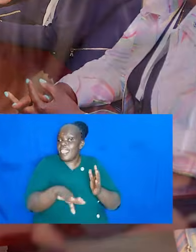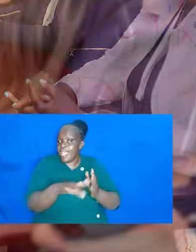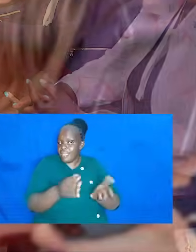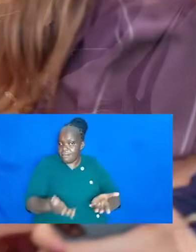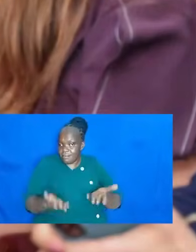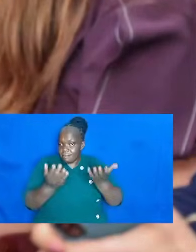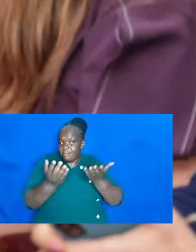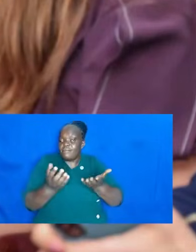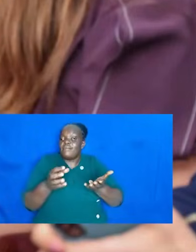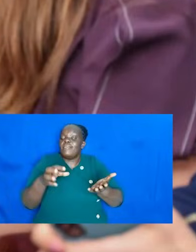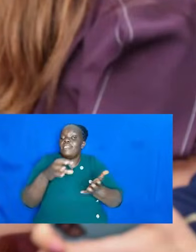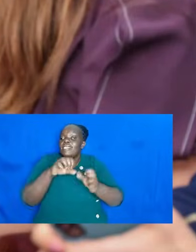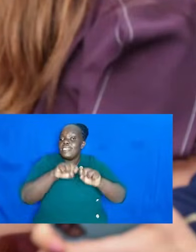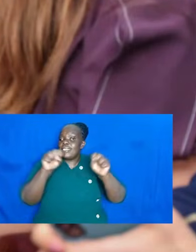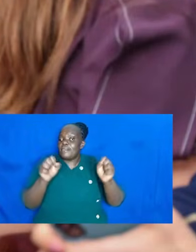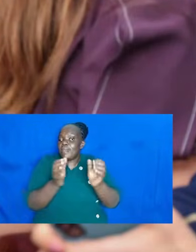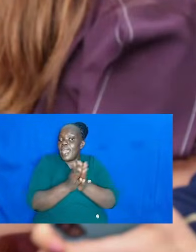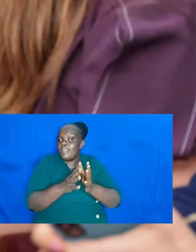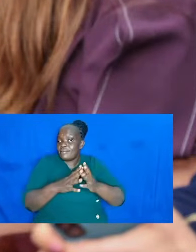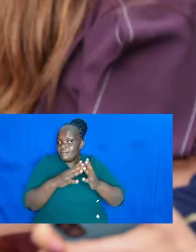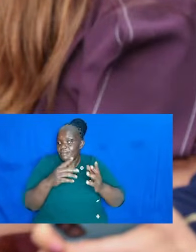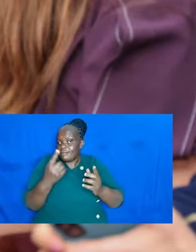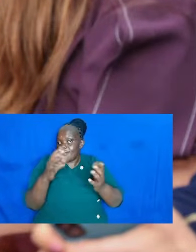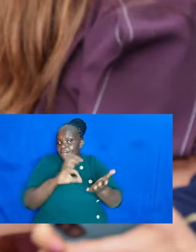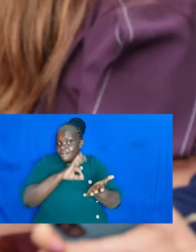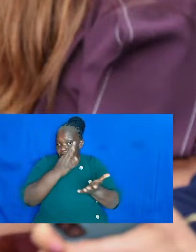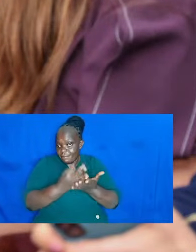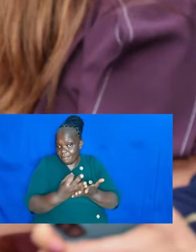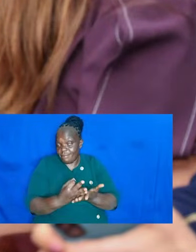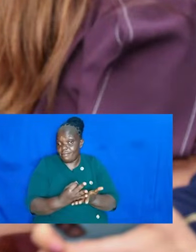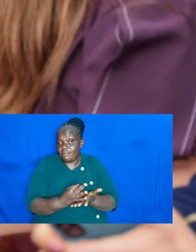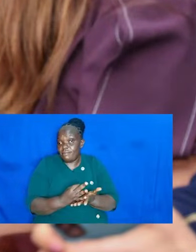wa viwanda na ufadhili endelevu.